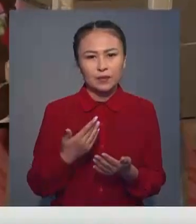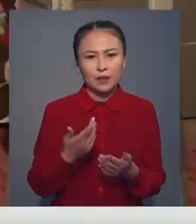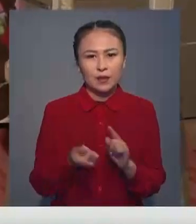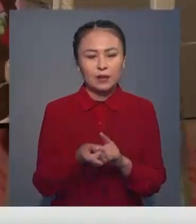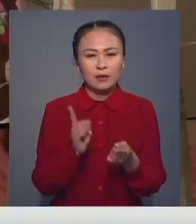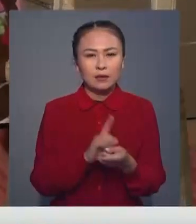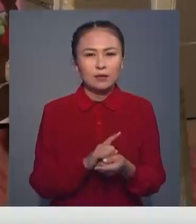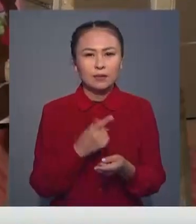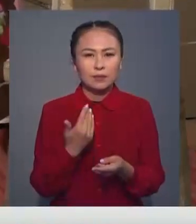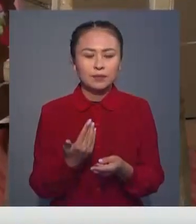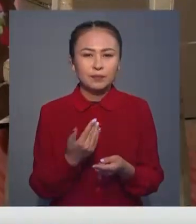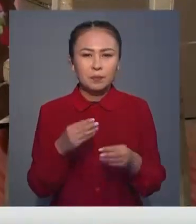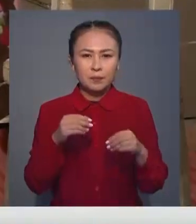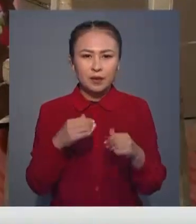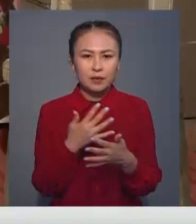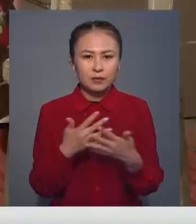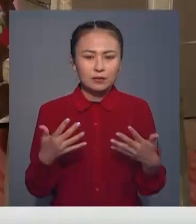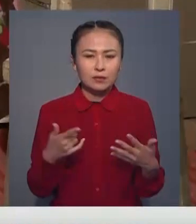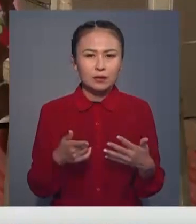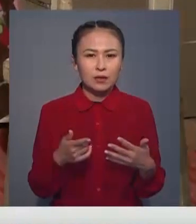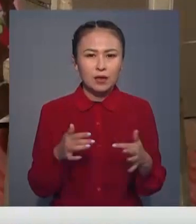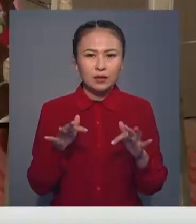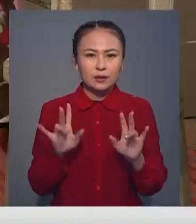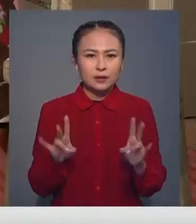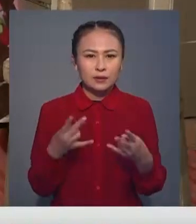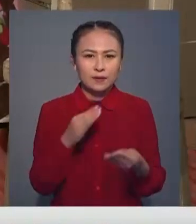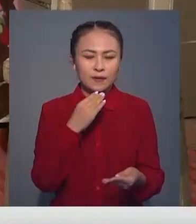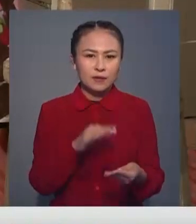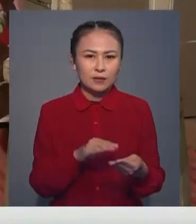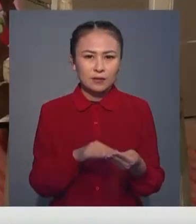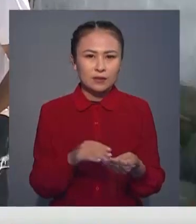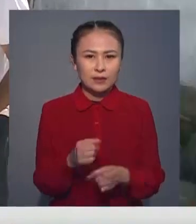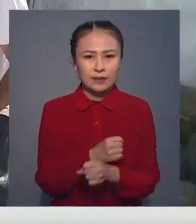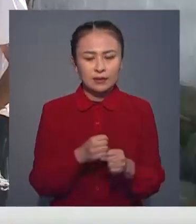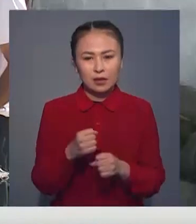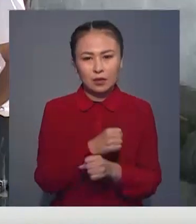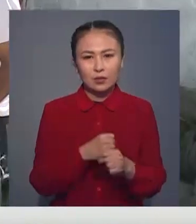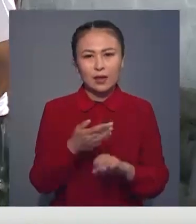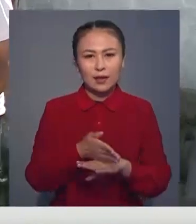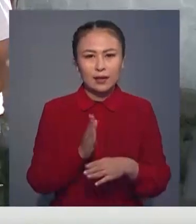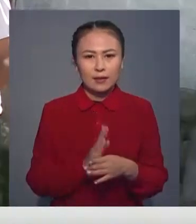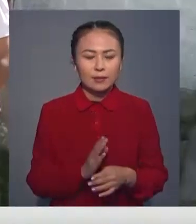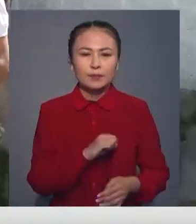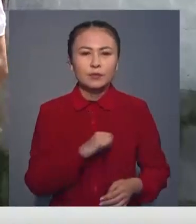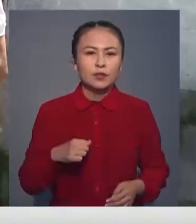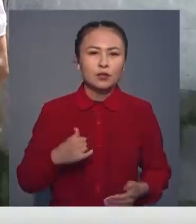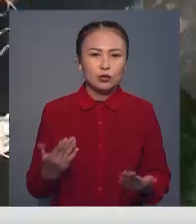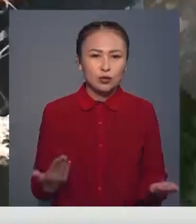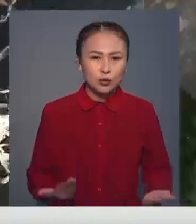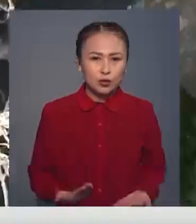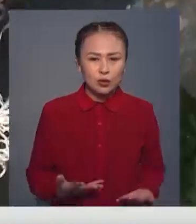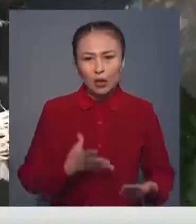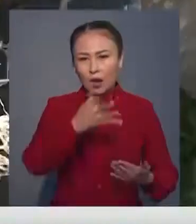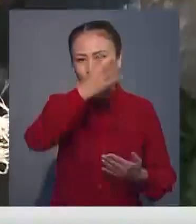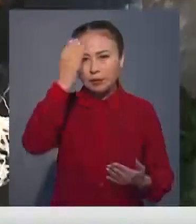талқан. Мына нанды қайнатпайсыз, осын тартып-тартып нан қыласыз. Жергілікті тұрғындар осылайша ұмыт